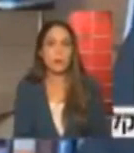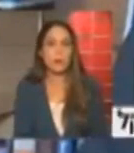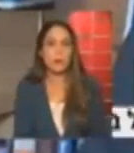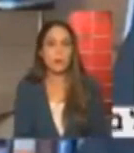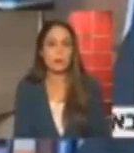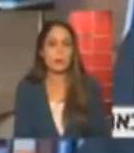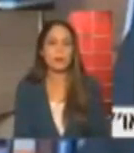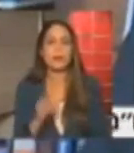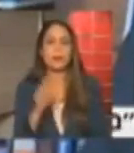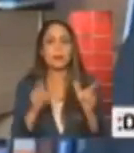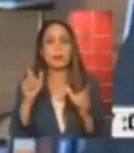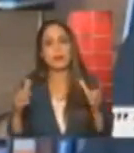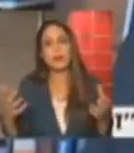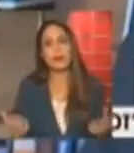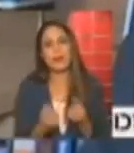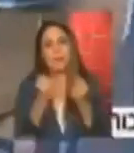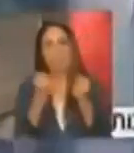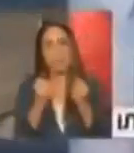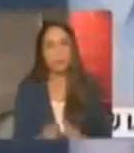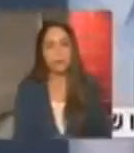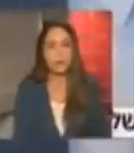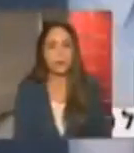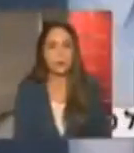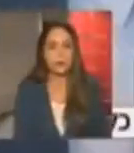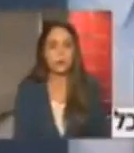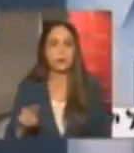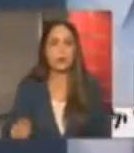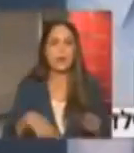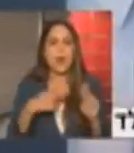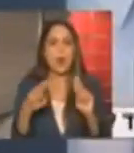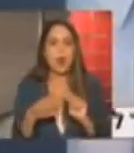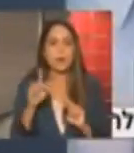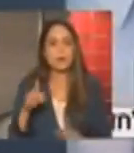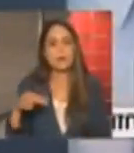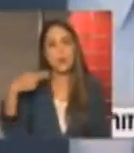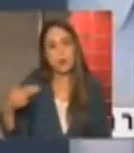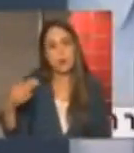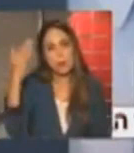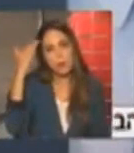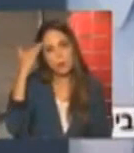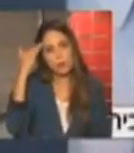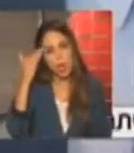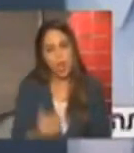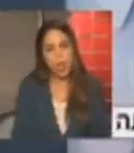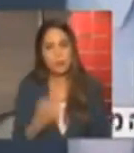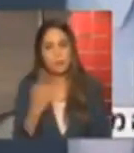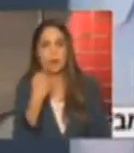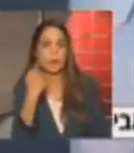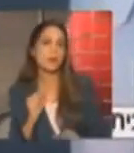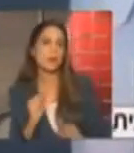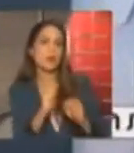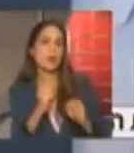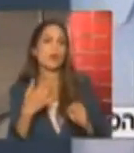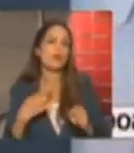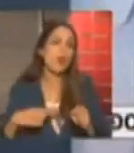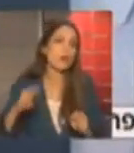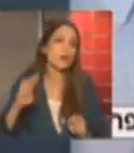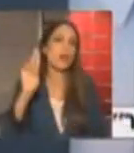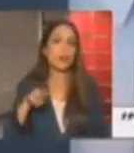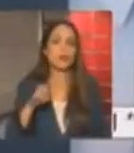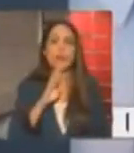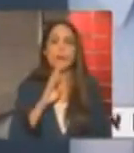שבחודים נחטפים. בגדול העולם צריכים להיות מודע לעניין, ויש הזדהות יותר גדולה לסוגיה